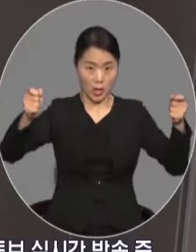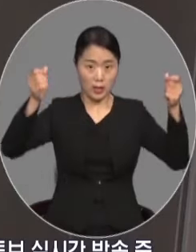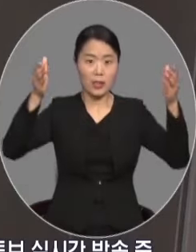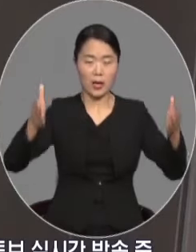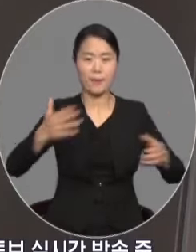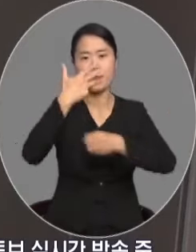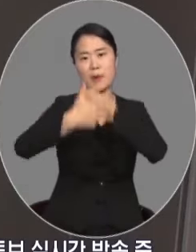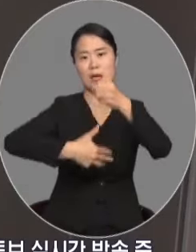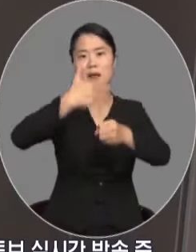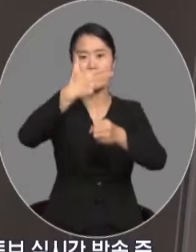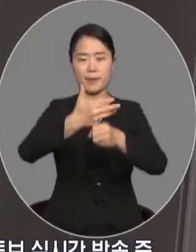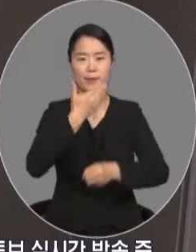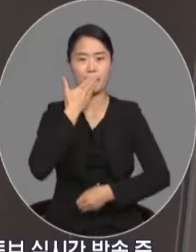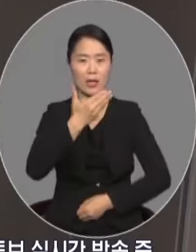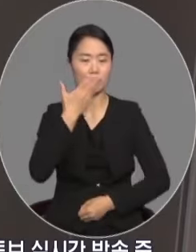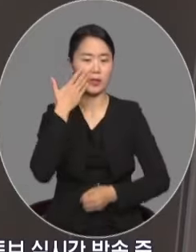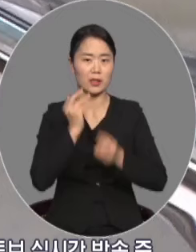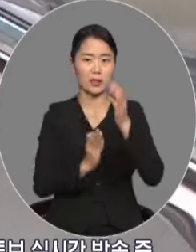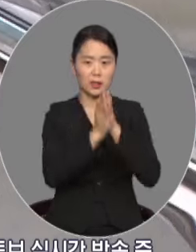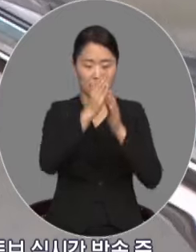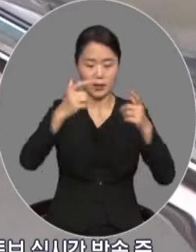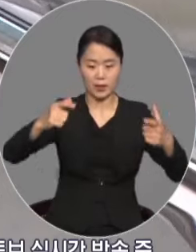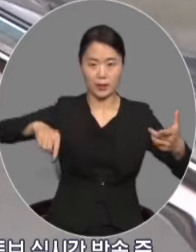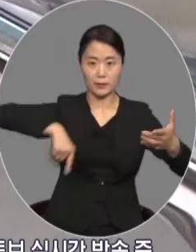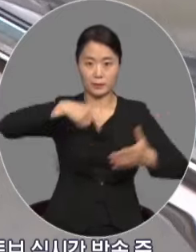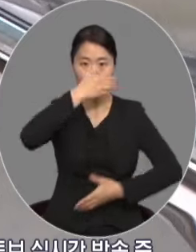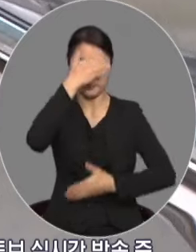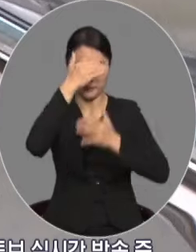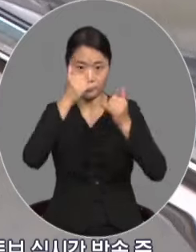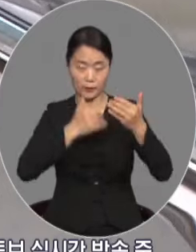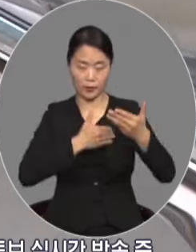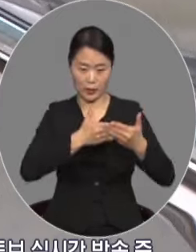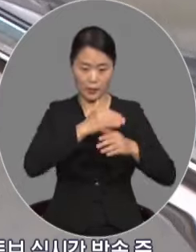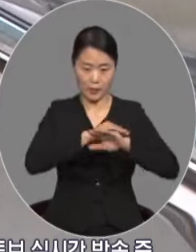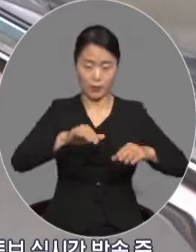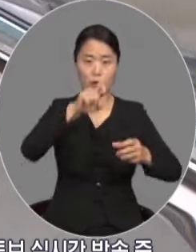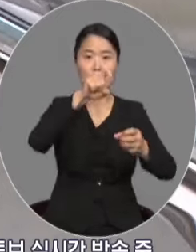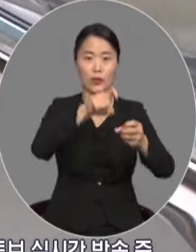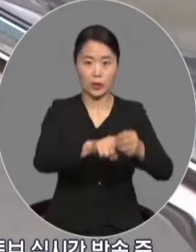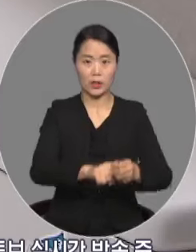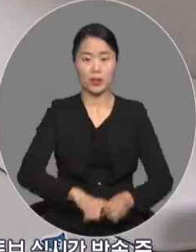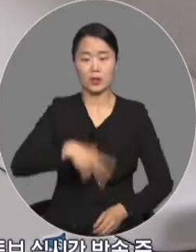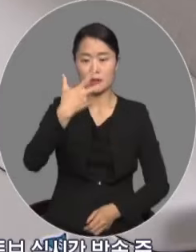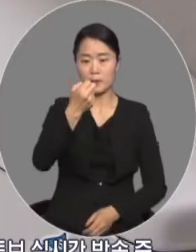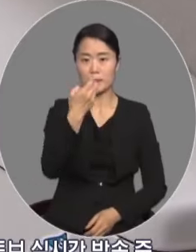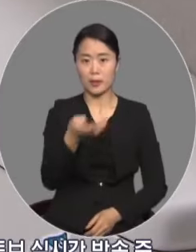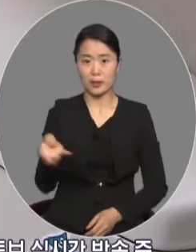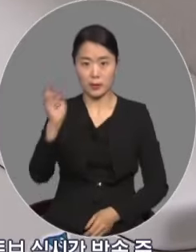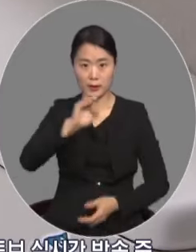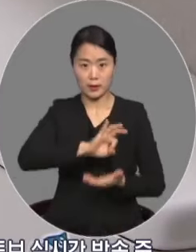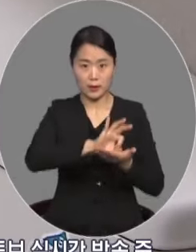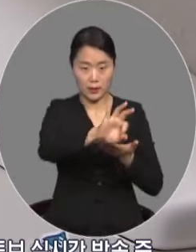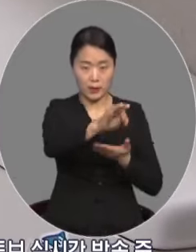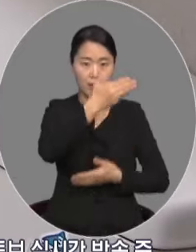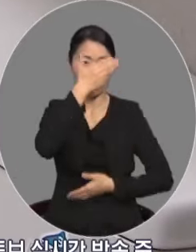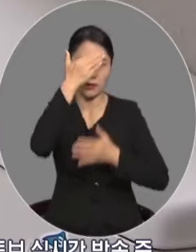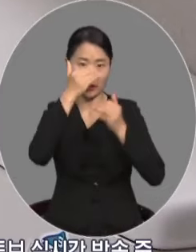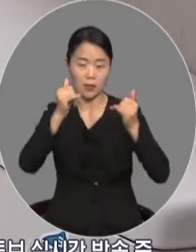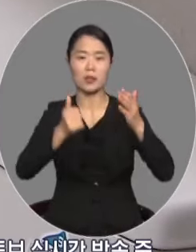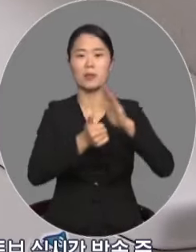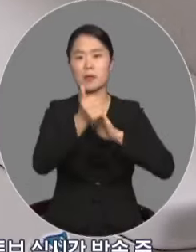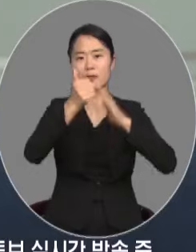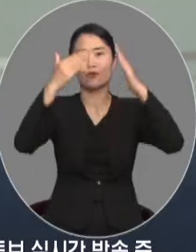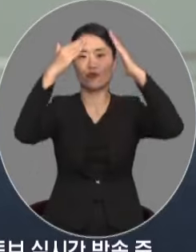있습니다. 울산시가 지역 청년들의 주거 불안 해소를 위해 74억 원을 들여 지은 청년희망